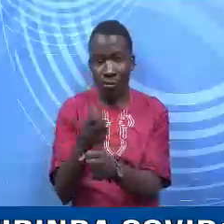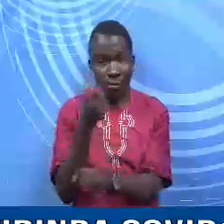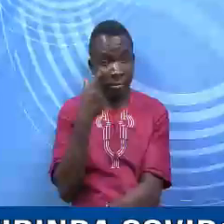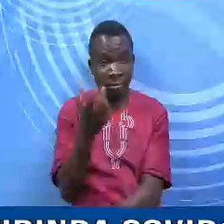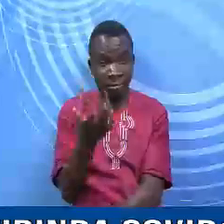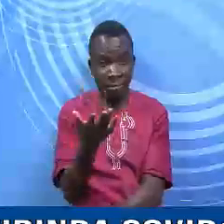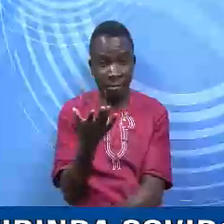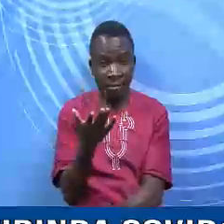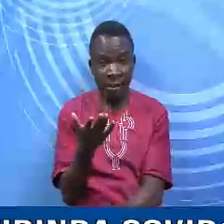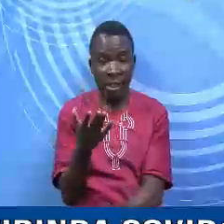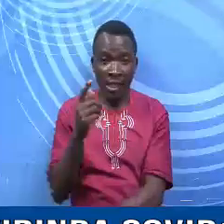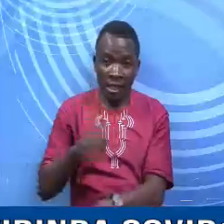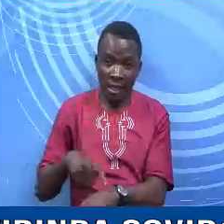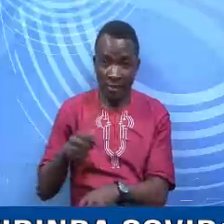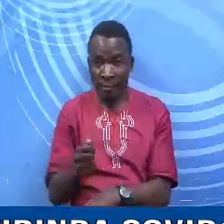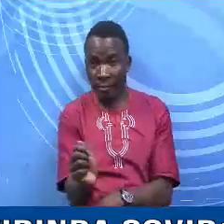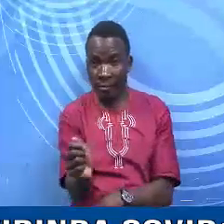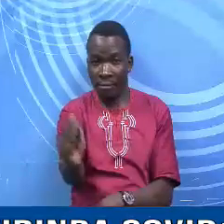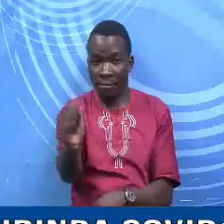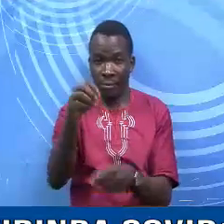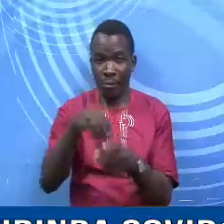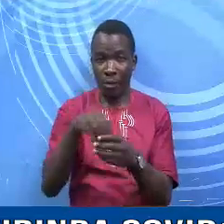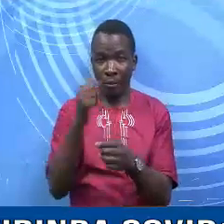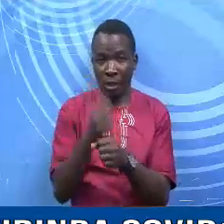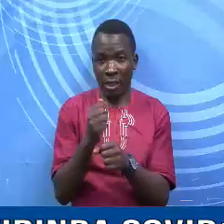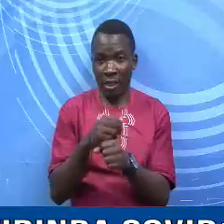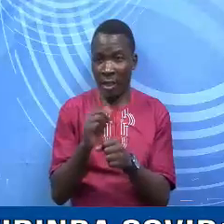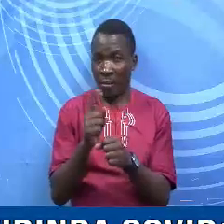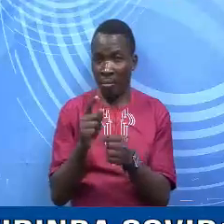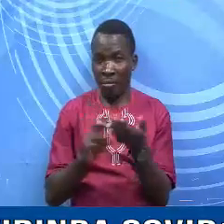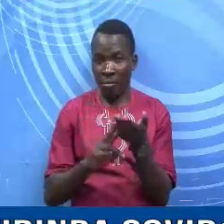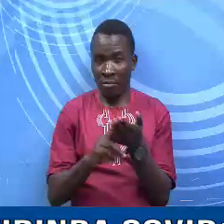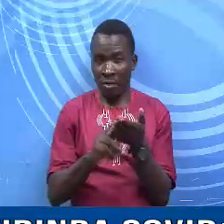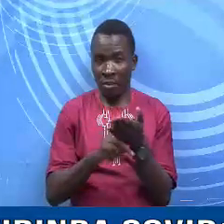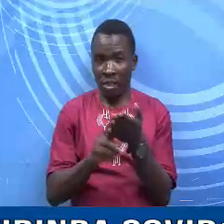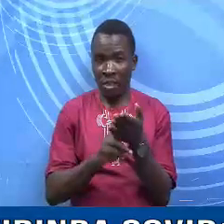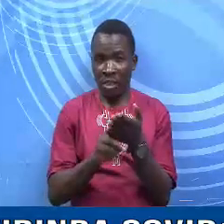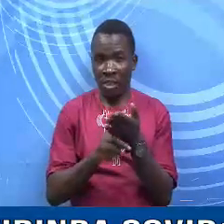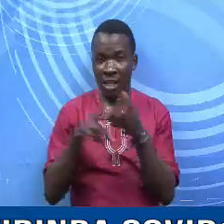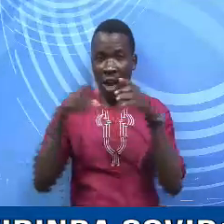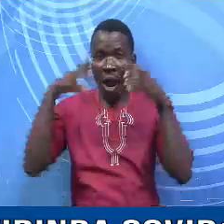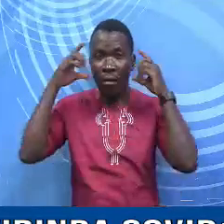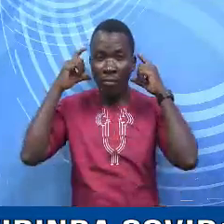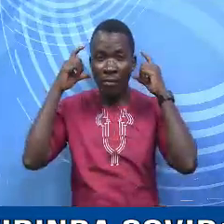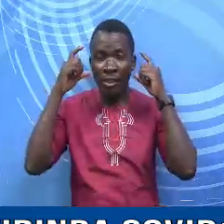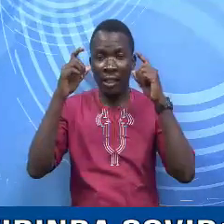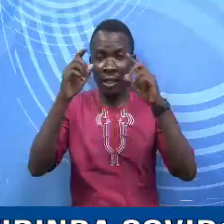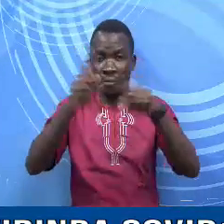iyo mugenda muri mu kazi ntabwo mwambara agapfukamunwa biterwa n'akazi ako ariko